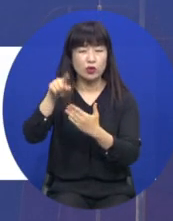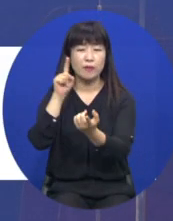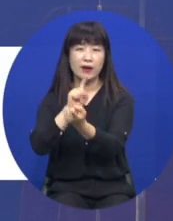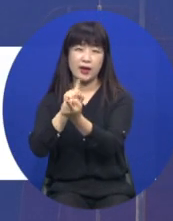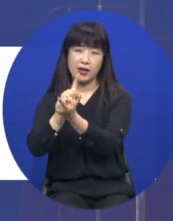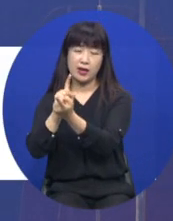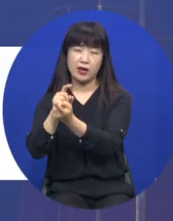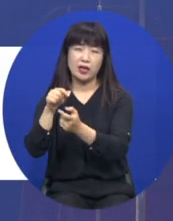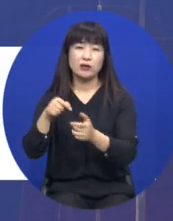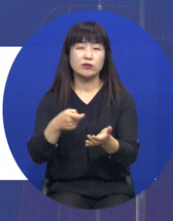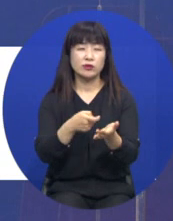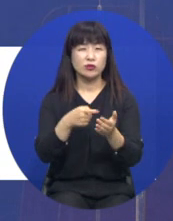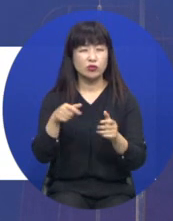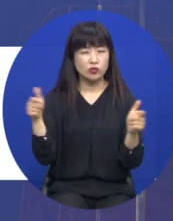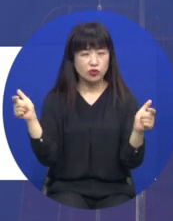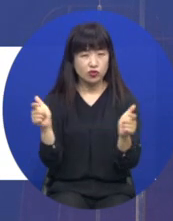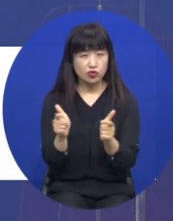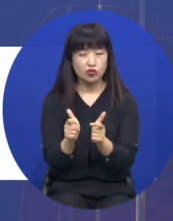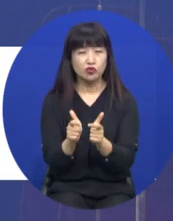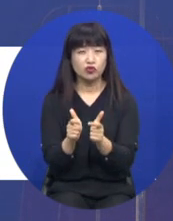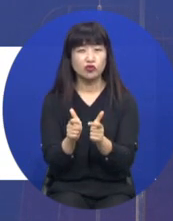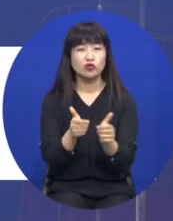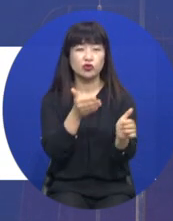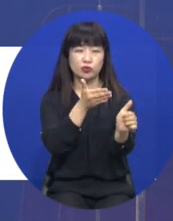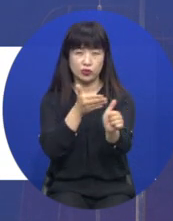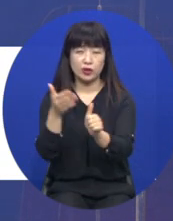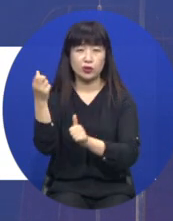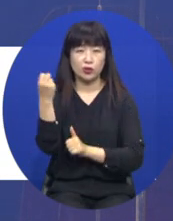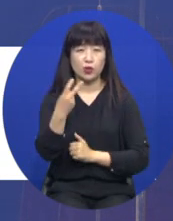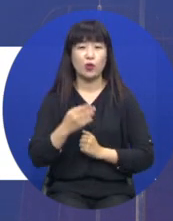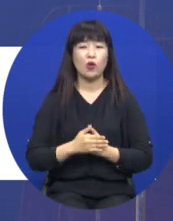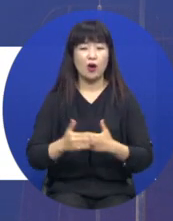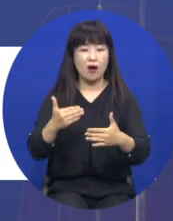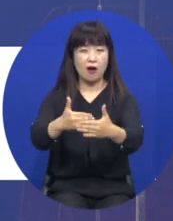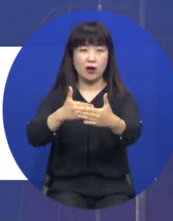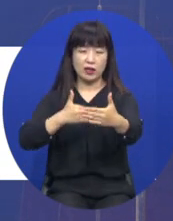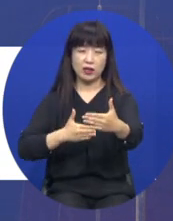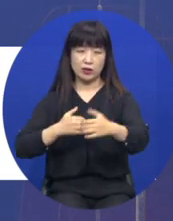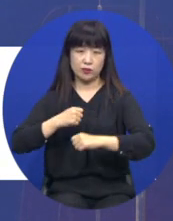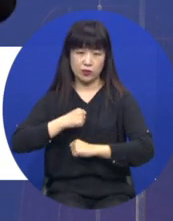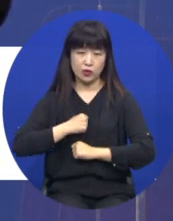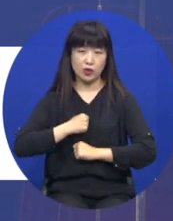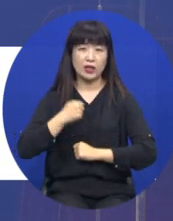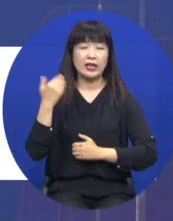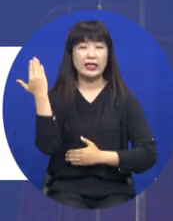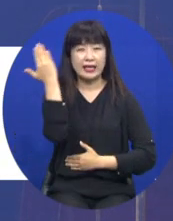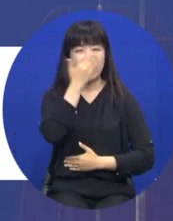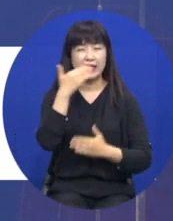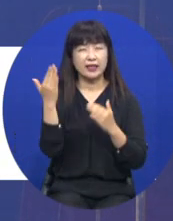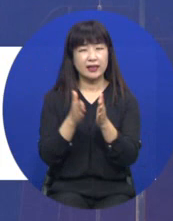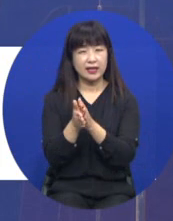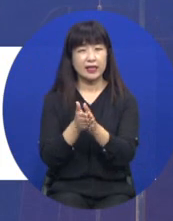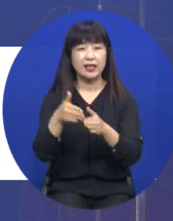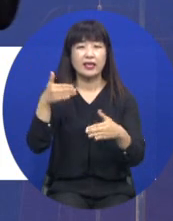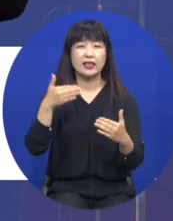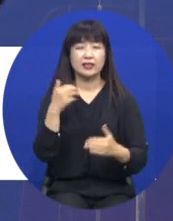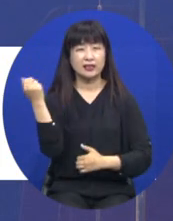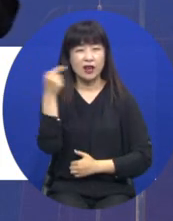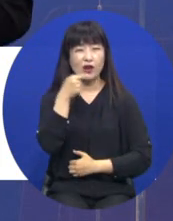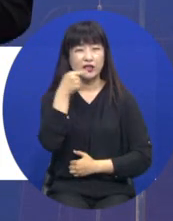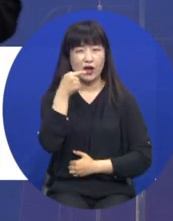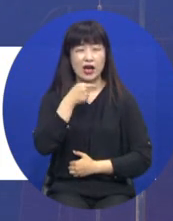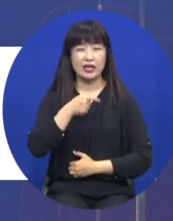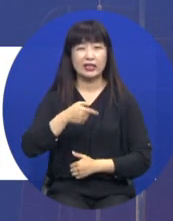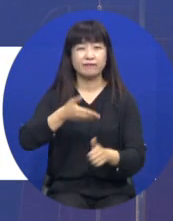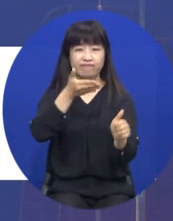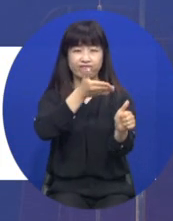접촉을 가급적 최소화해 주시고 거리두기 준수와 개인위생수칙 등을 철저히